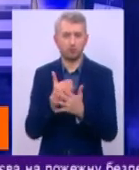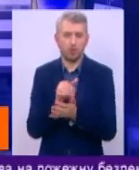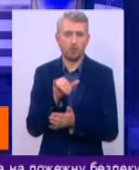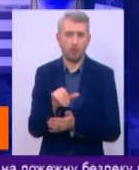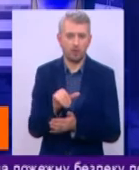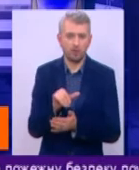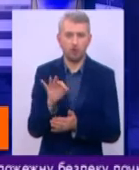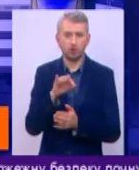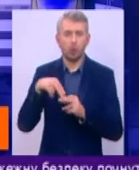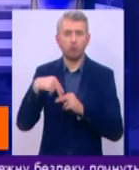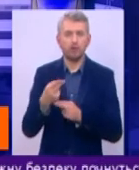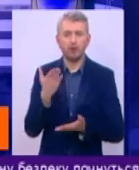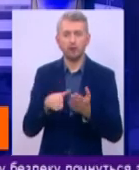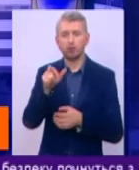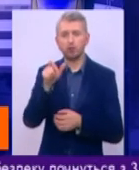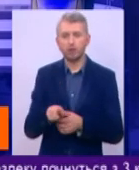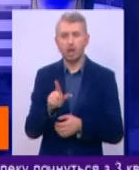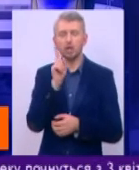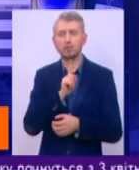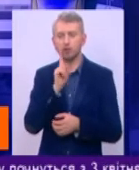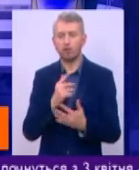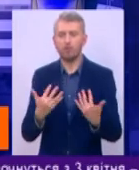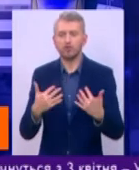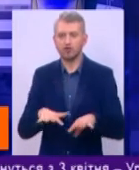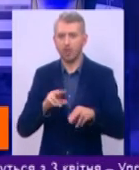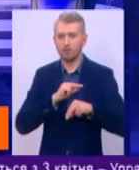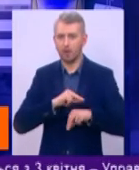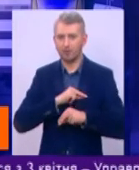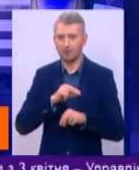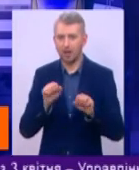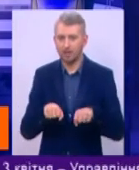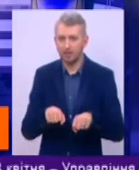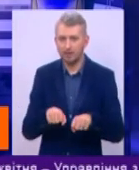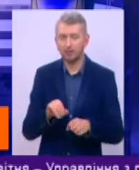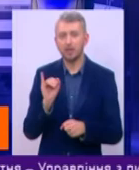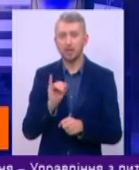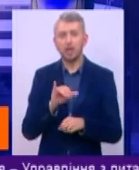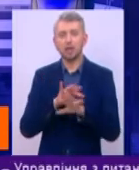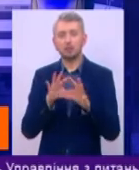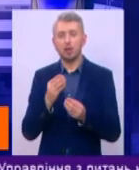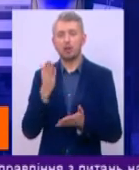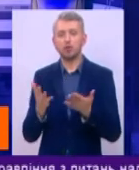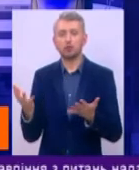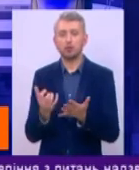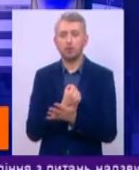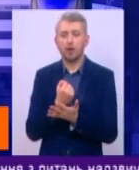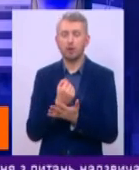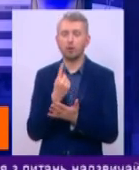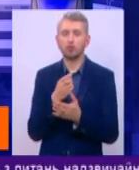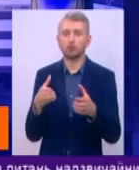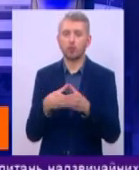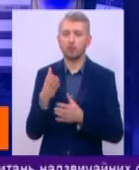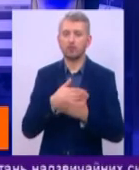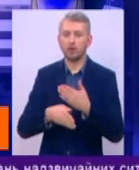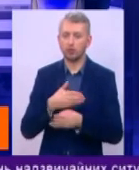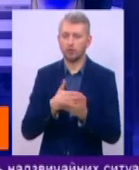щодо компенсації, якщо людина тимчасово втрачає працездатність і заразом якщо набуває одну з групи